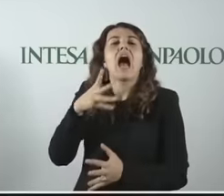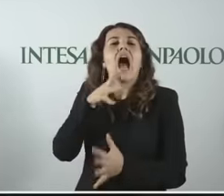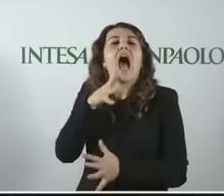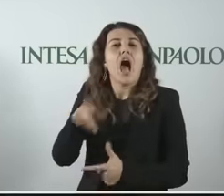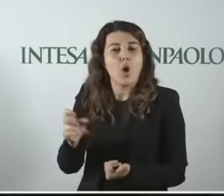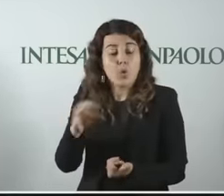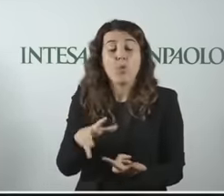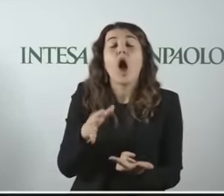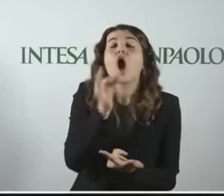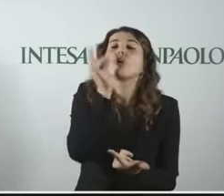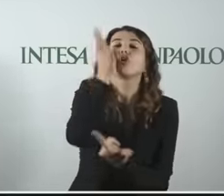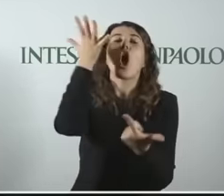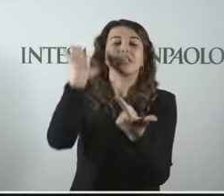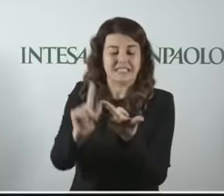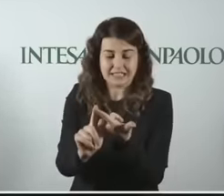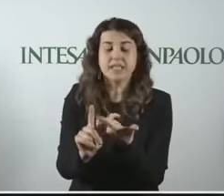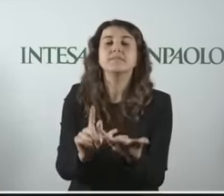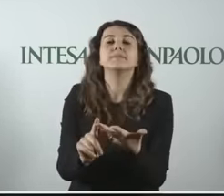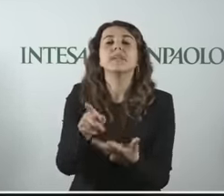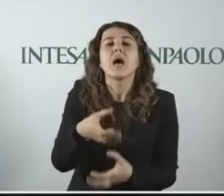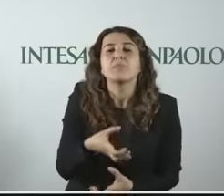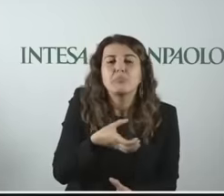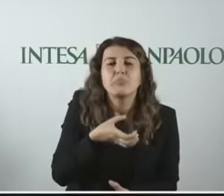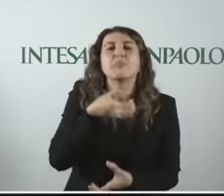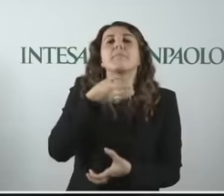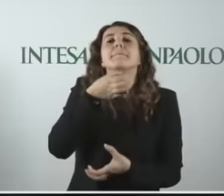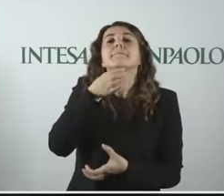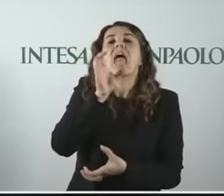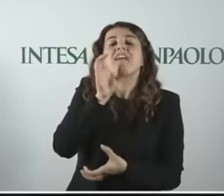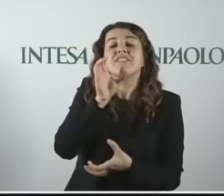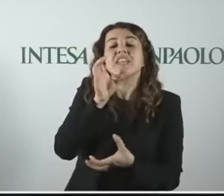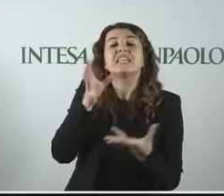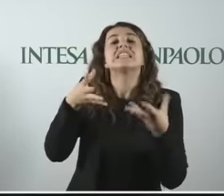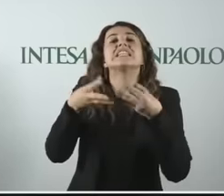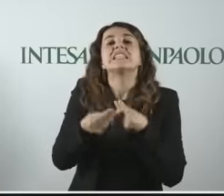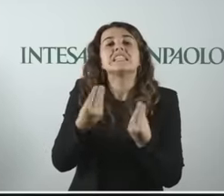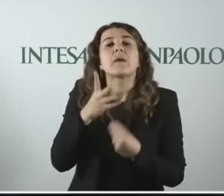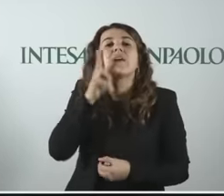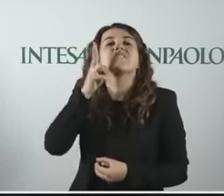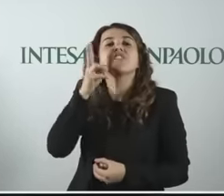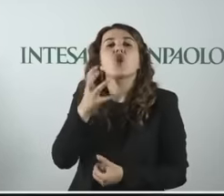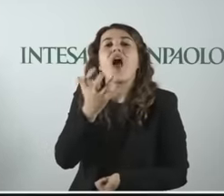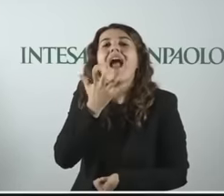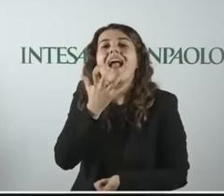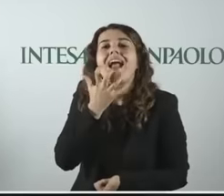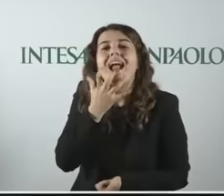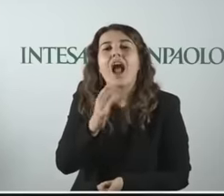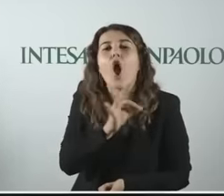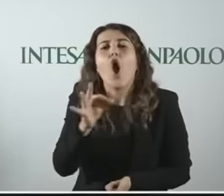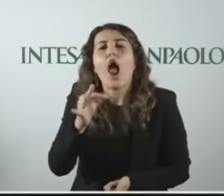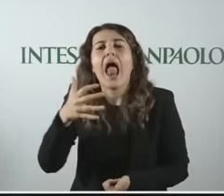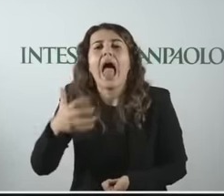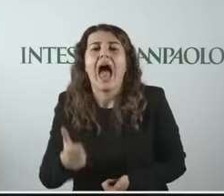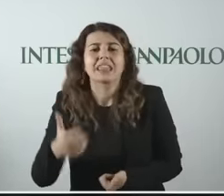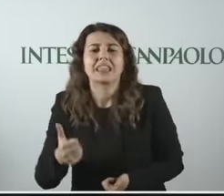acqua rosa e bevine con vino caldo o latte